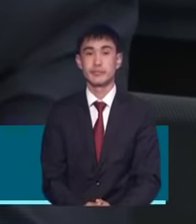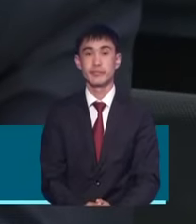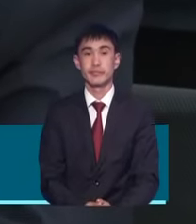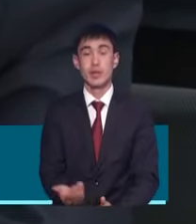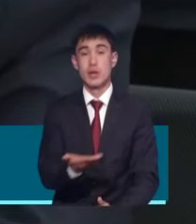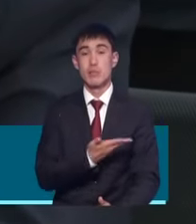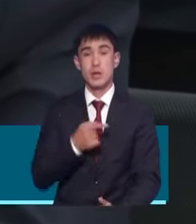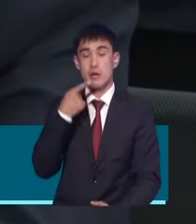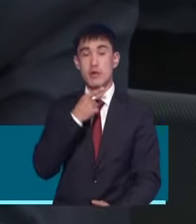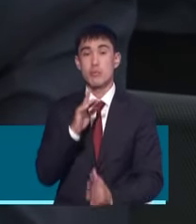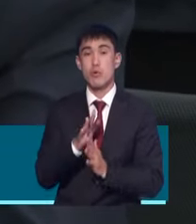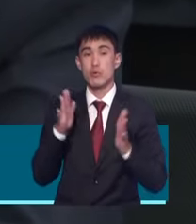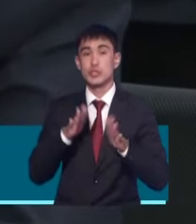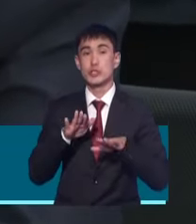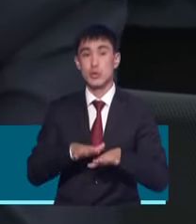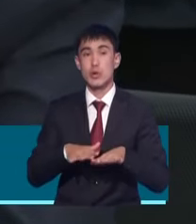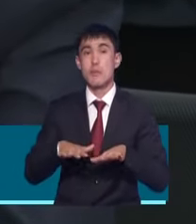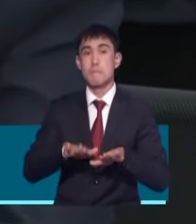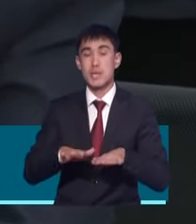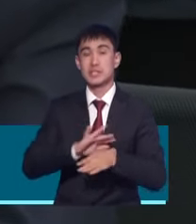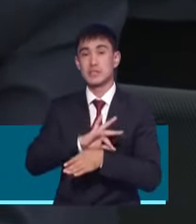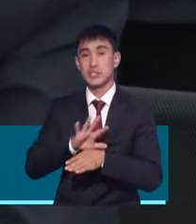по увеличению доли местного содержания,